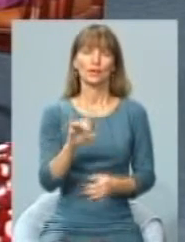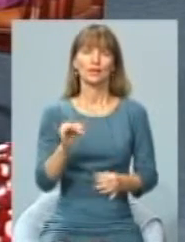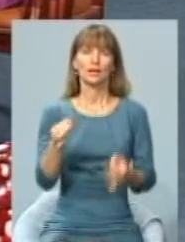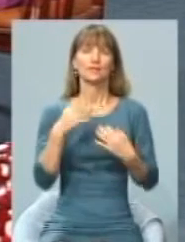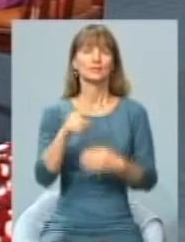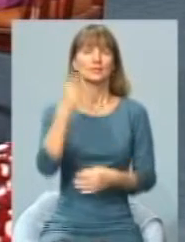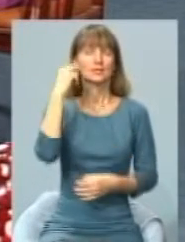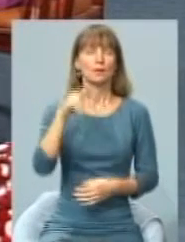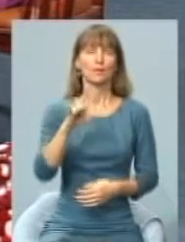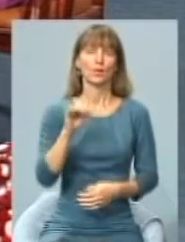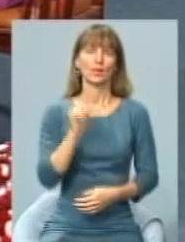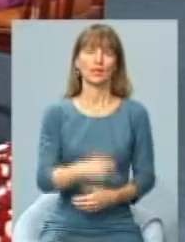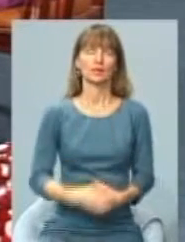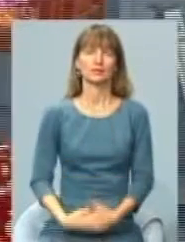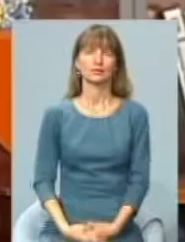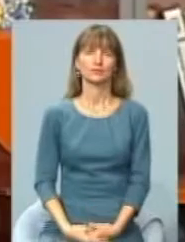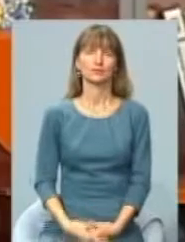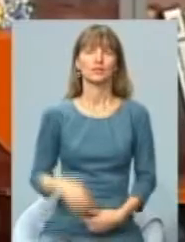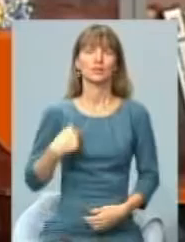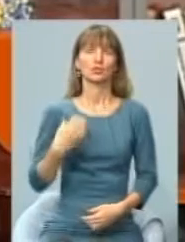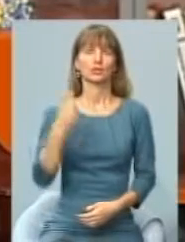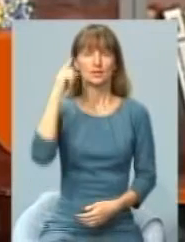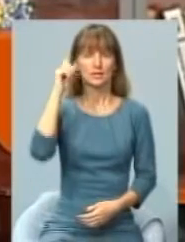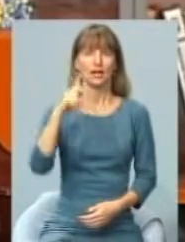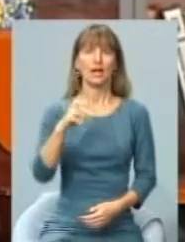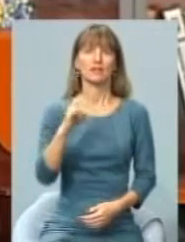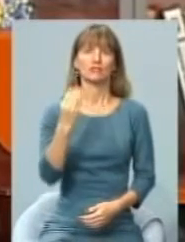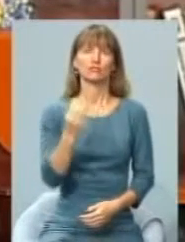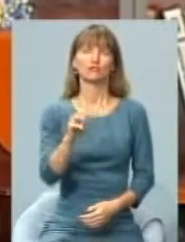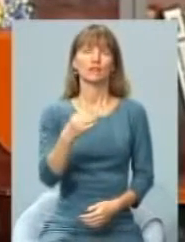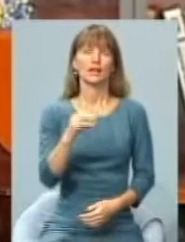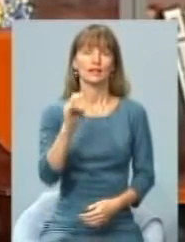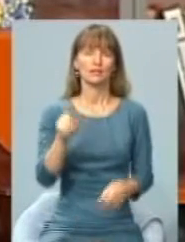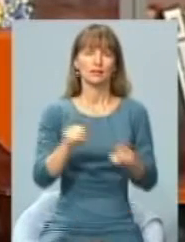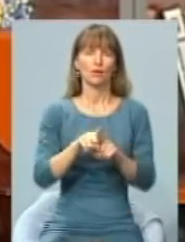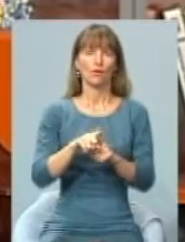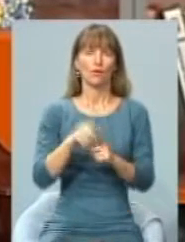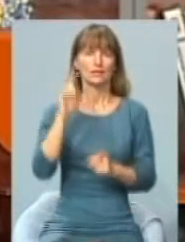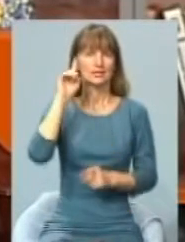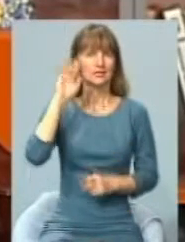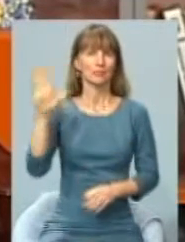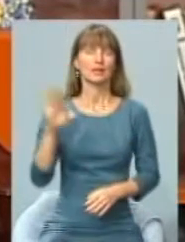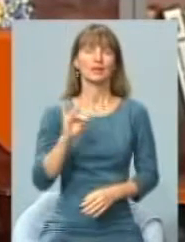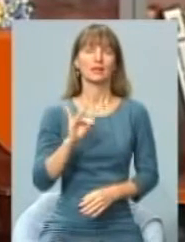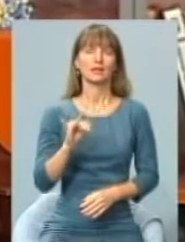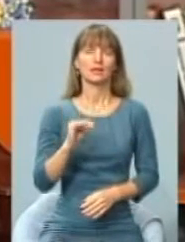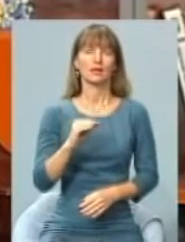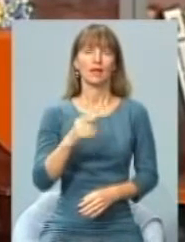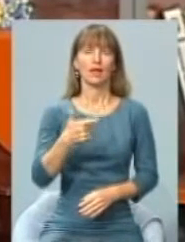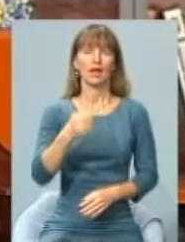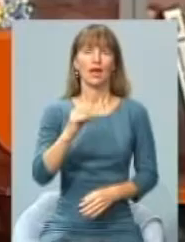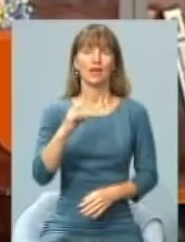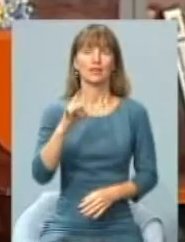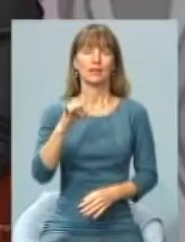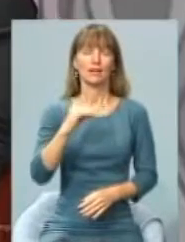розказуй, що ти знаєш про них. Я ще знаю Ейнштейна, такого знаменитого, і Генрі Форда.